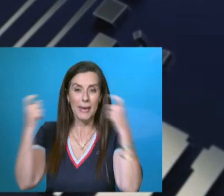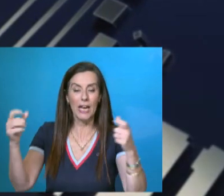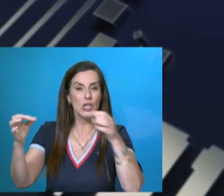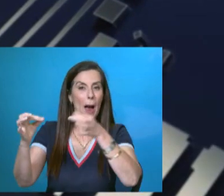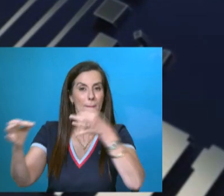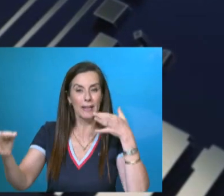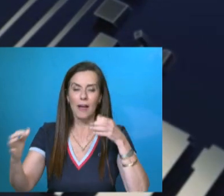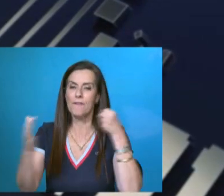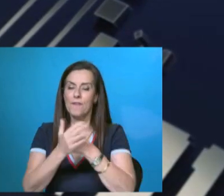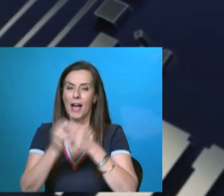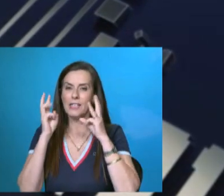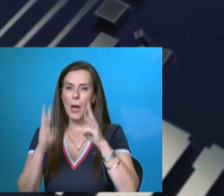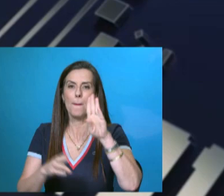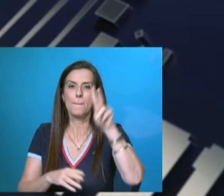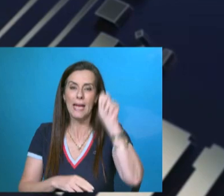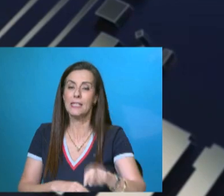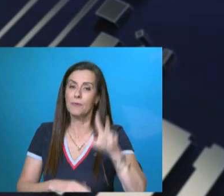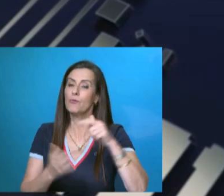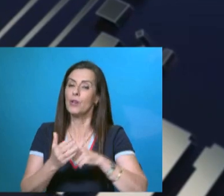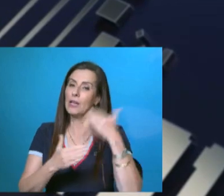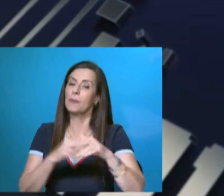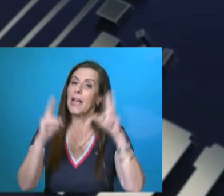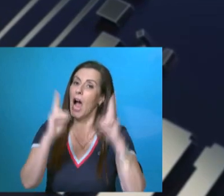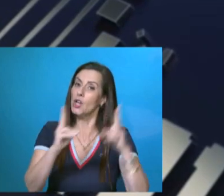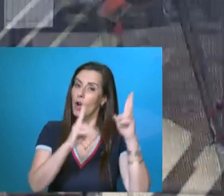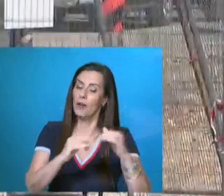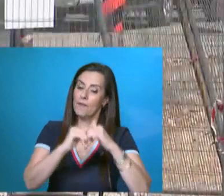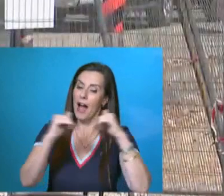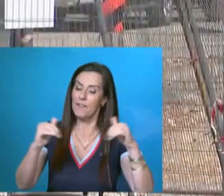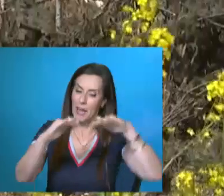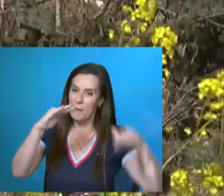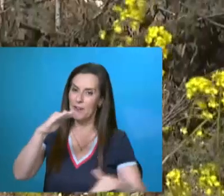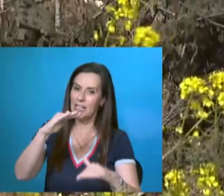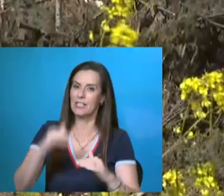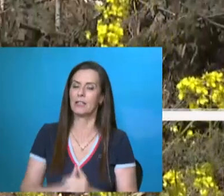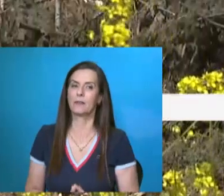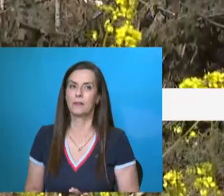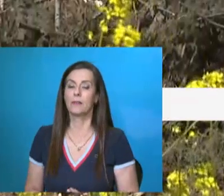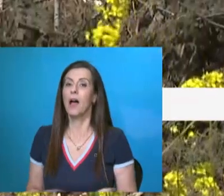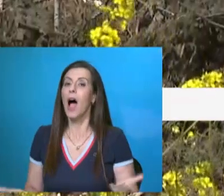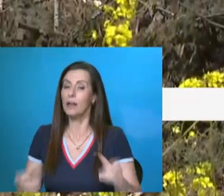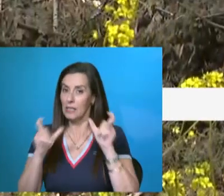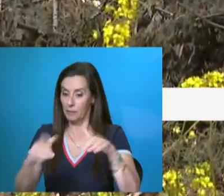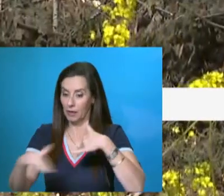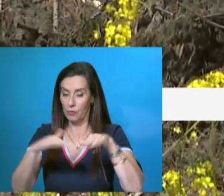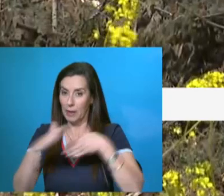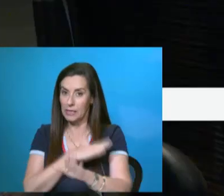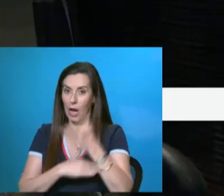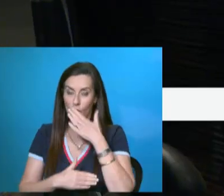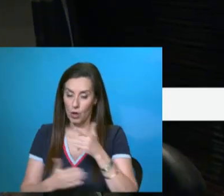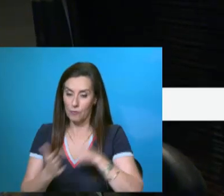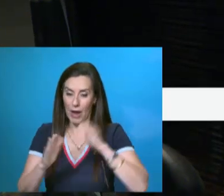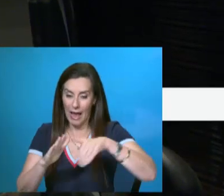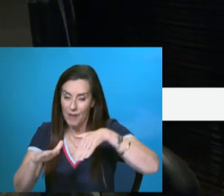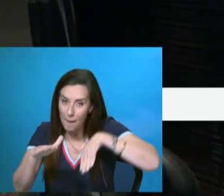סדרות בנצבי לצורך השלמת החניון וההפרדה המפלסית. כן, חסימת הכבישים בכניסה לעיר לצורך חפירת המנהרה